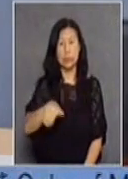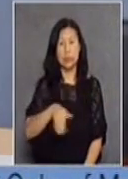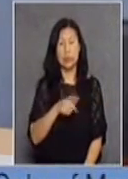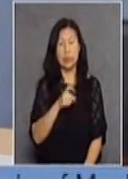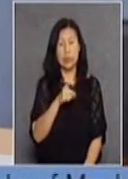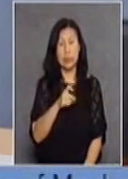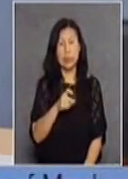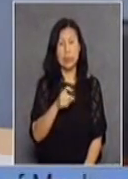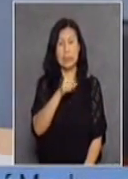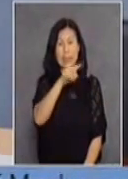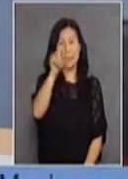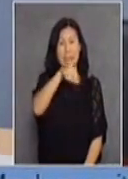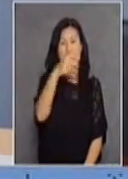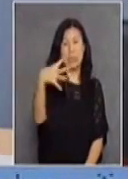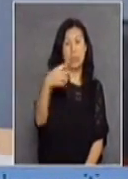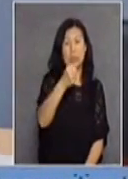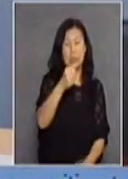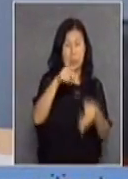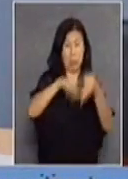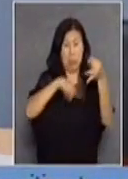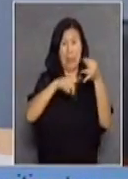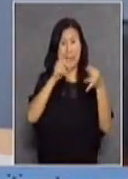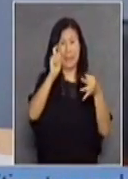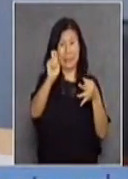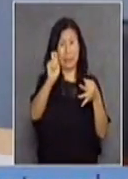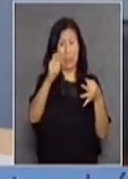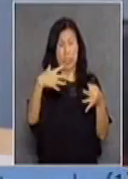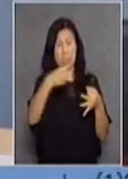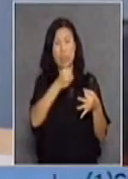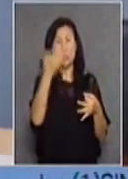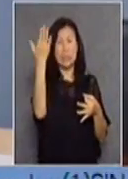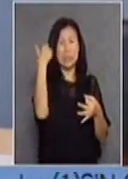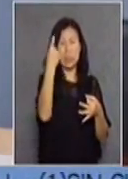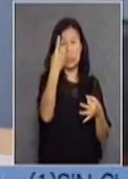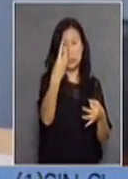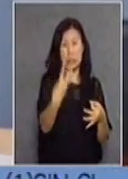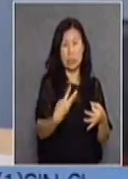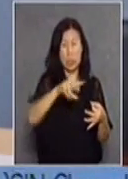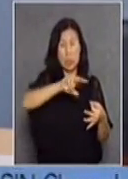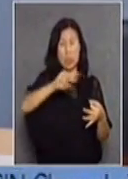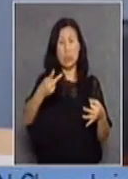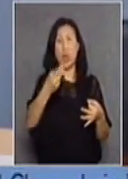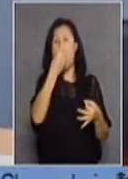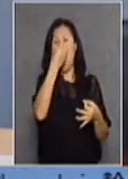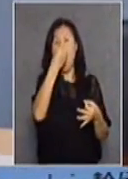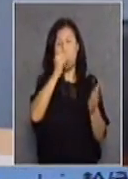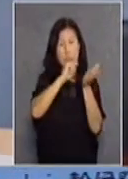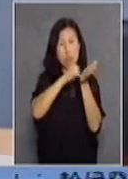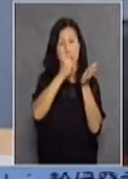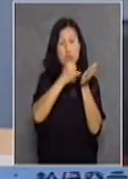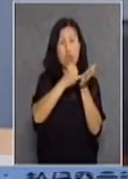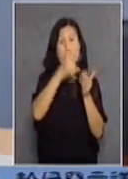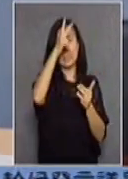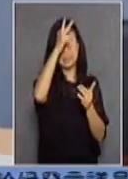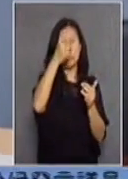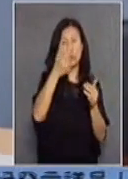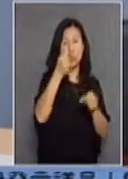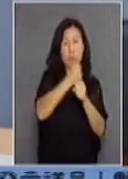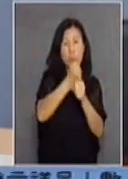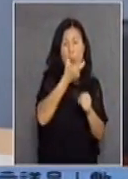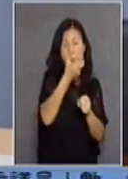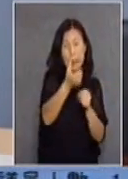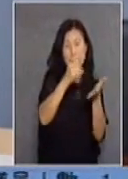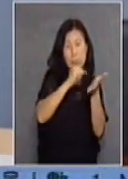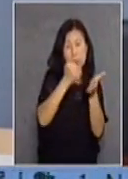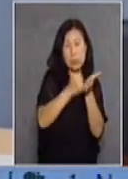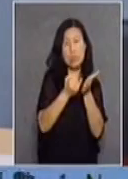席曾鈺成亦都多次咁樣講，要改革香港嘅税制，因為佢